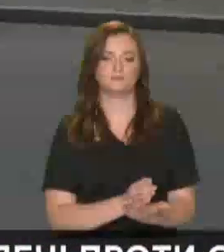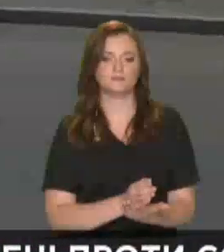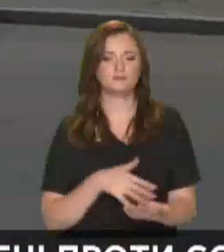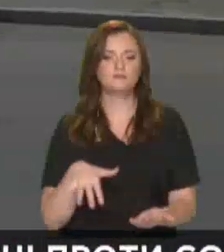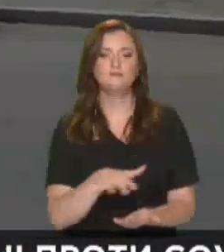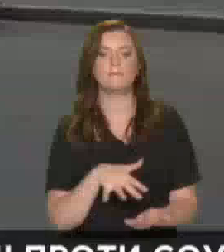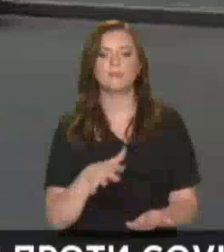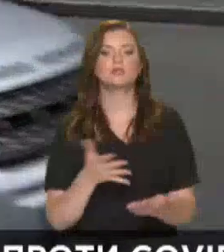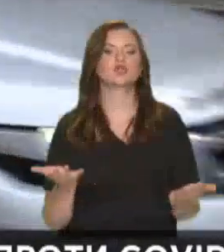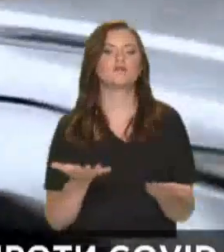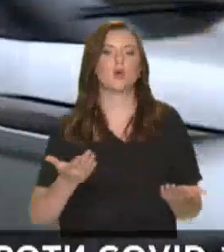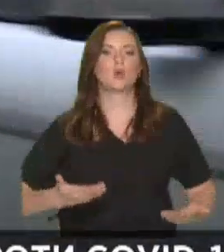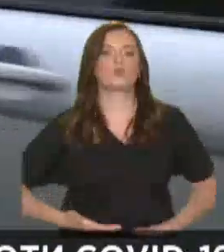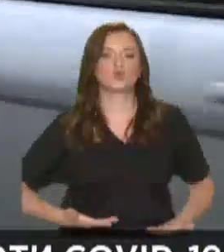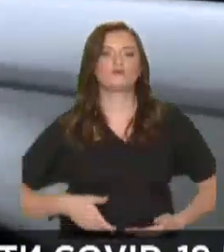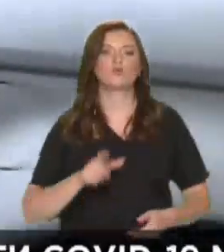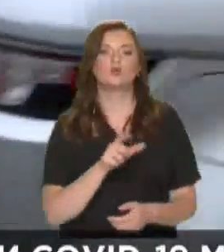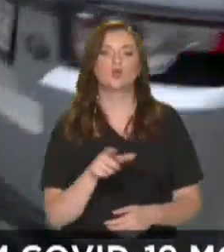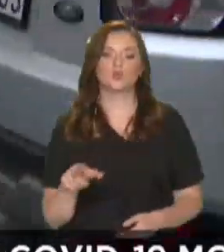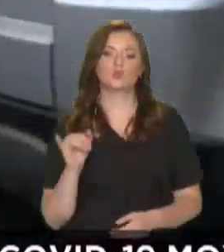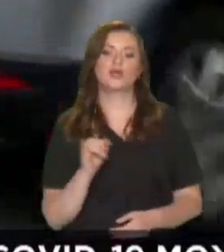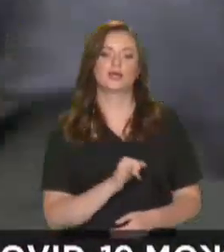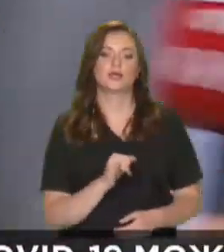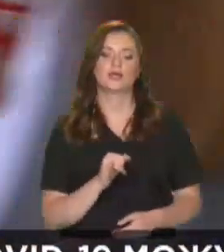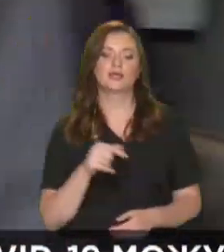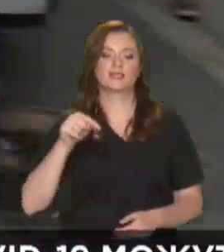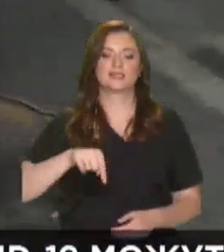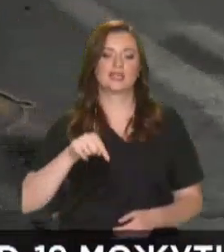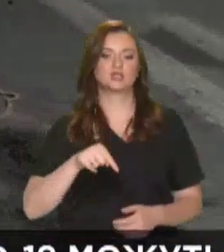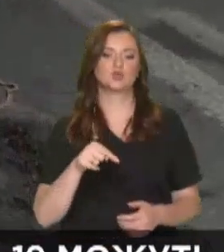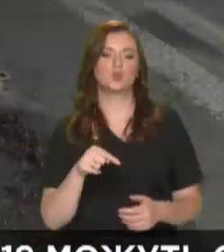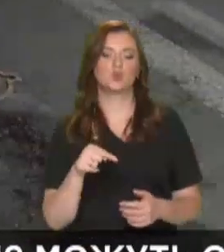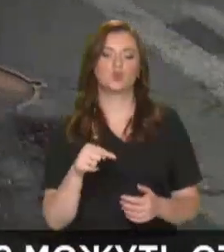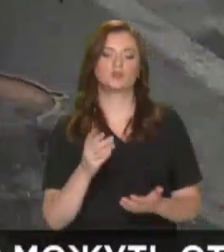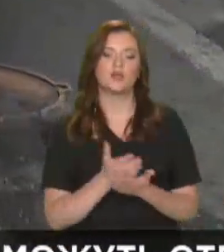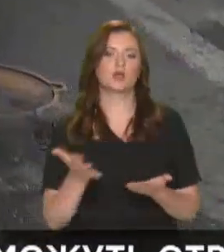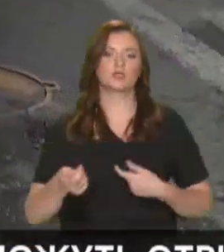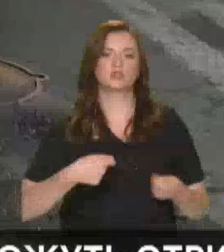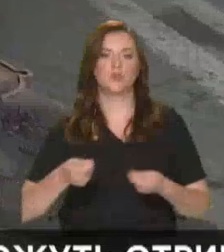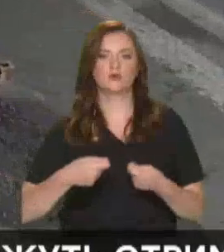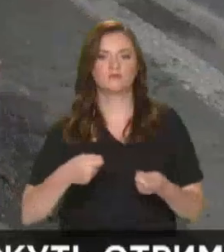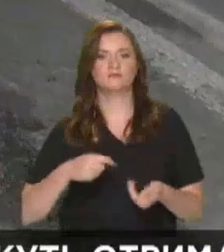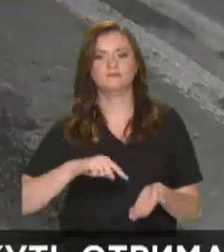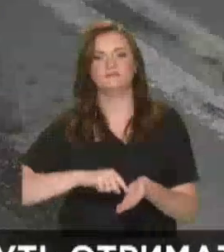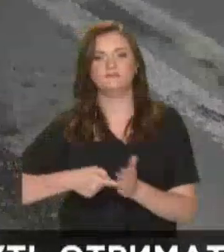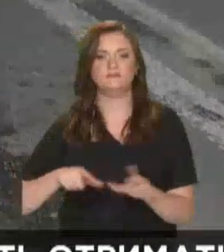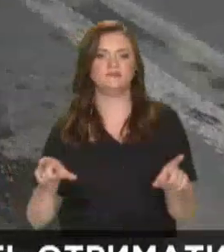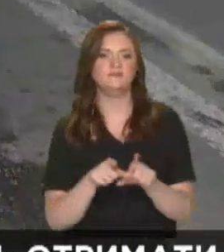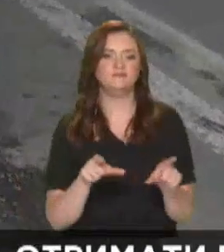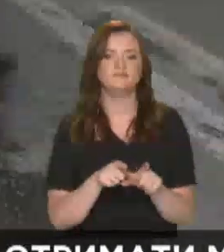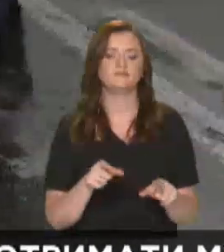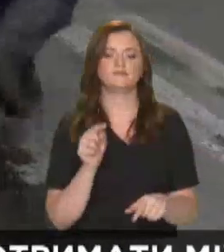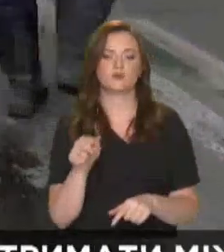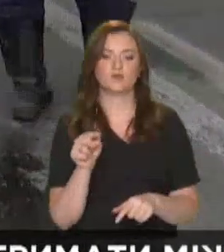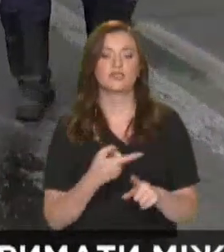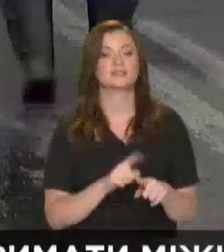приміщення, в якому живуть люди, і знизу знаходяться якісь торгівельні точки, магазини. Ось вони,